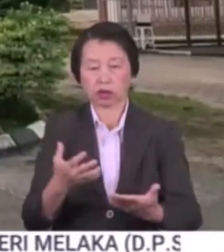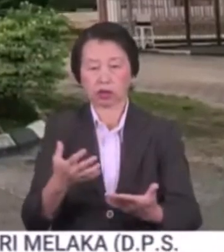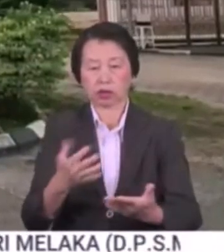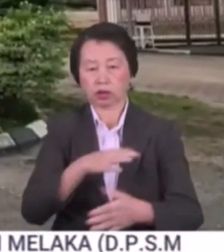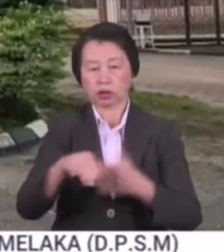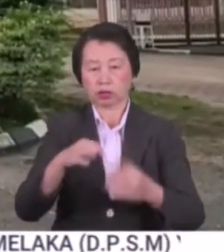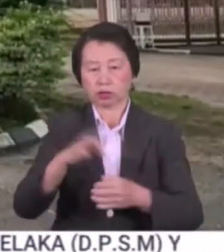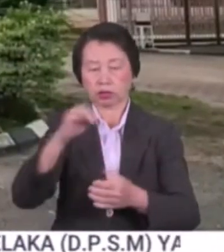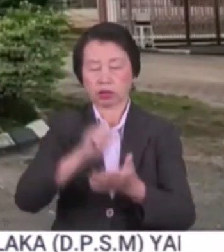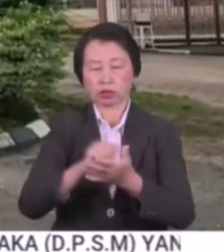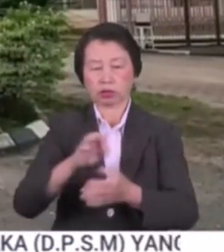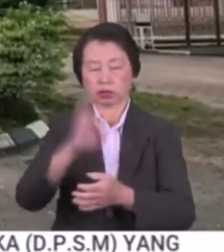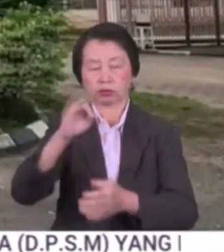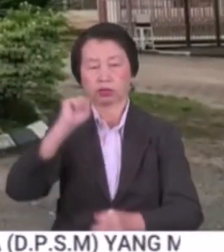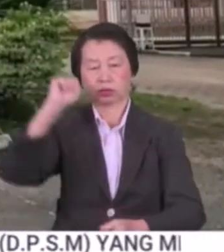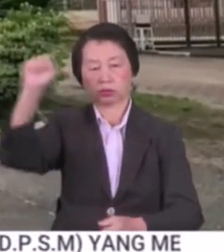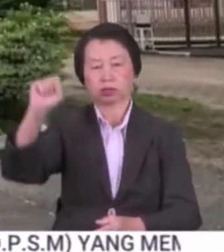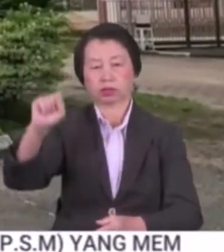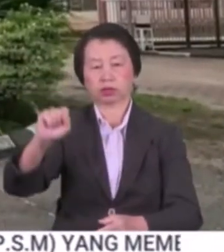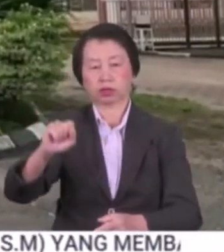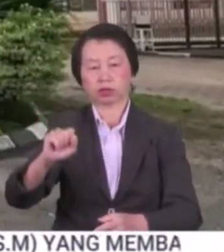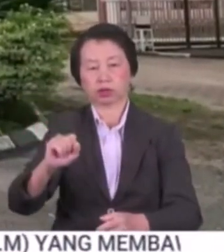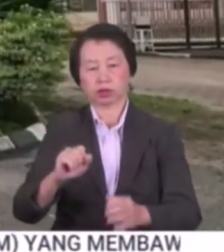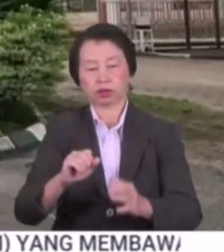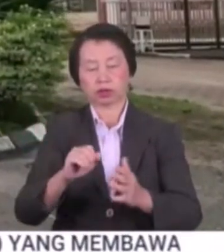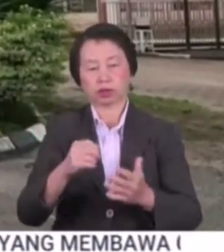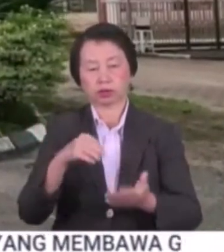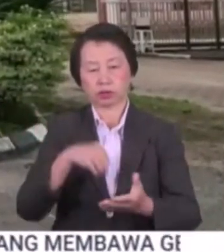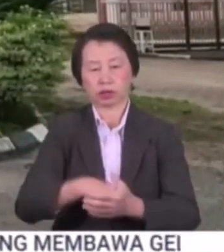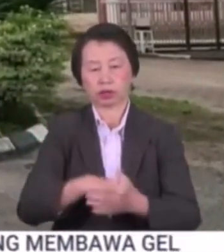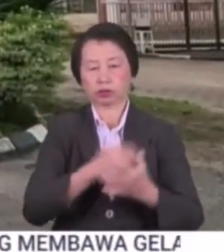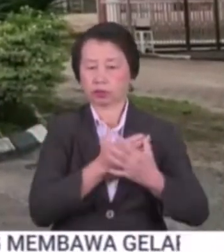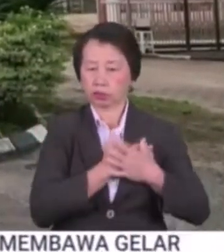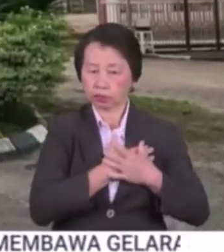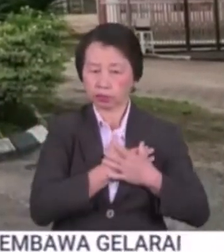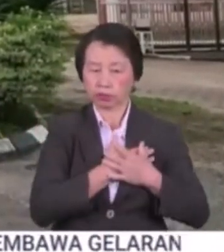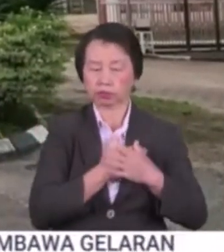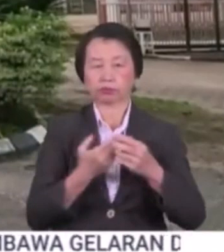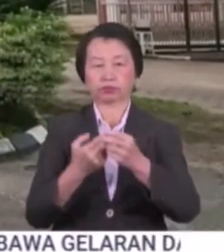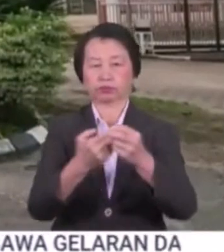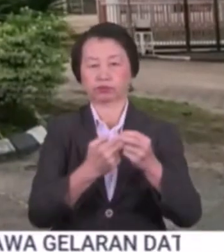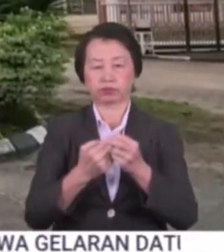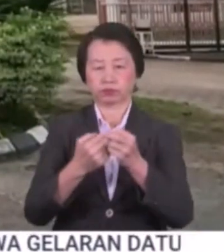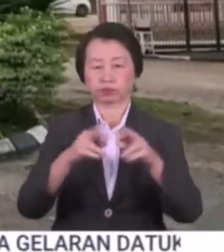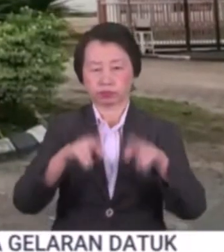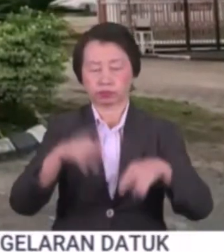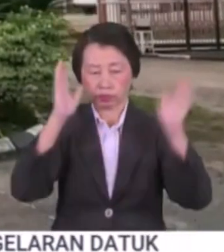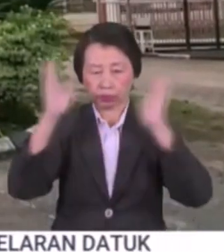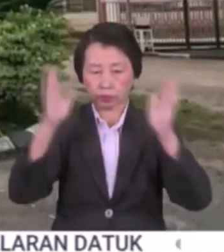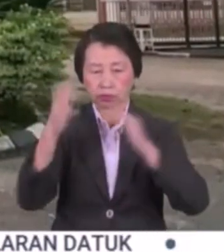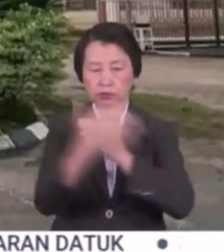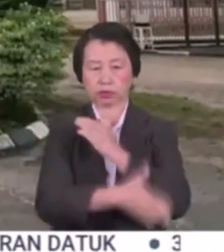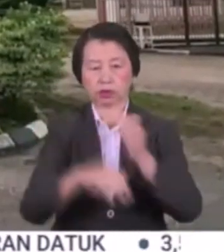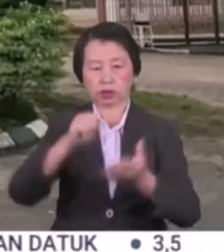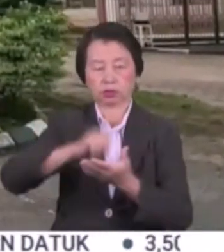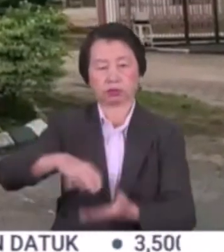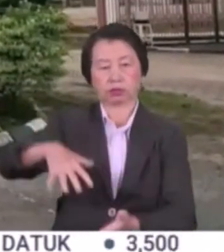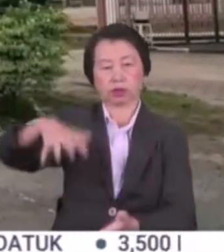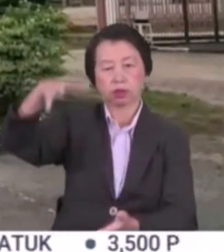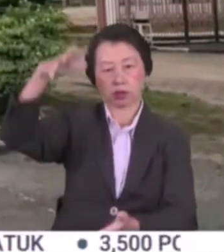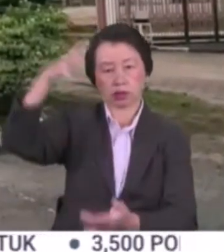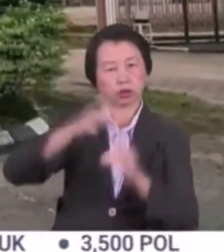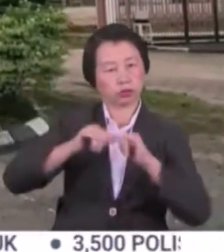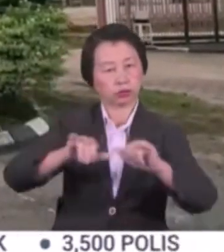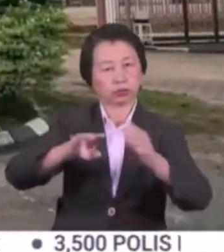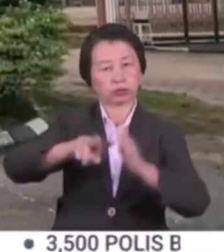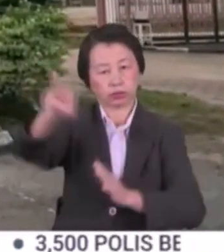roh atau semangat kemerdekaan itu terus mekar dalam sanubari. Bersatu padulah rakyat Malaysia, negara makmur terus